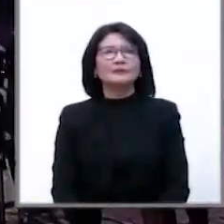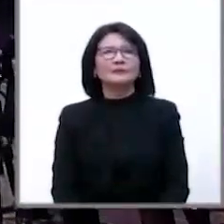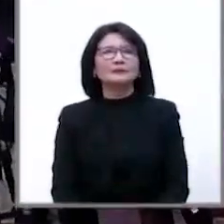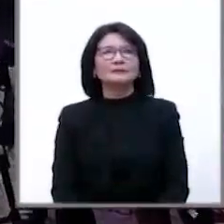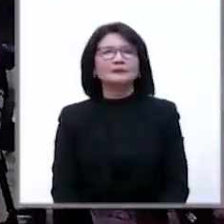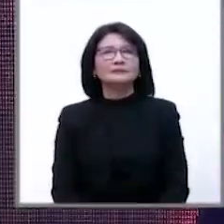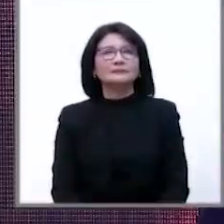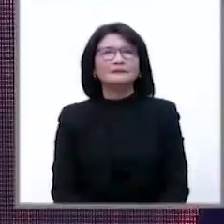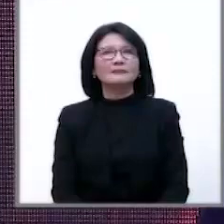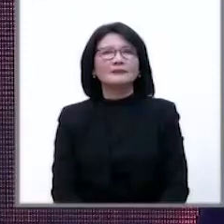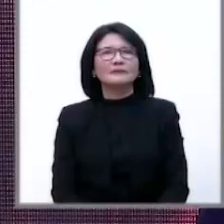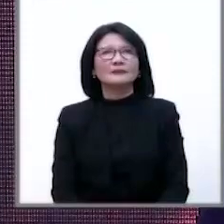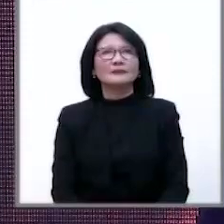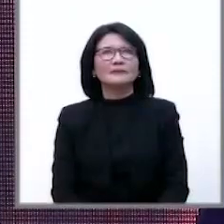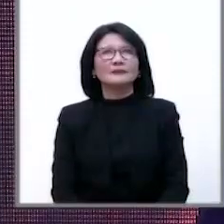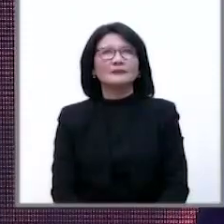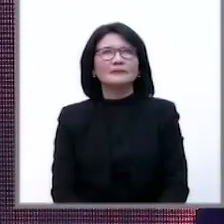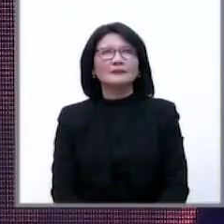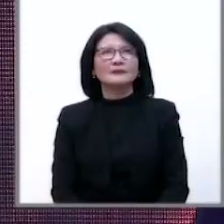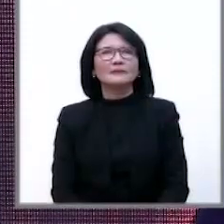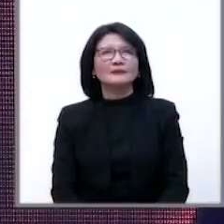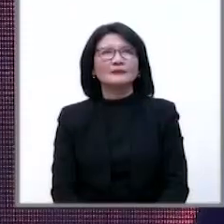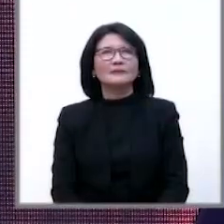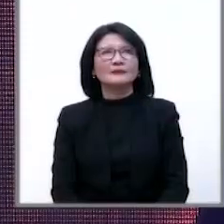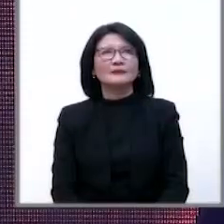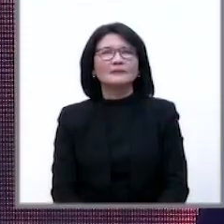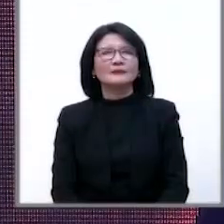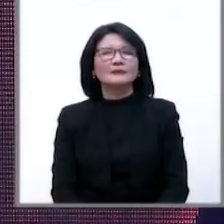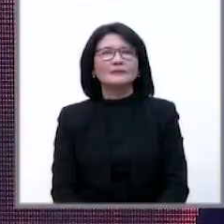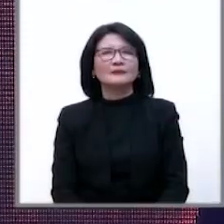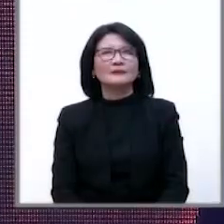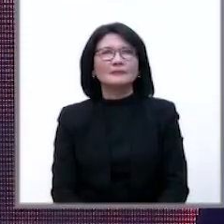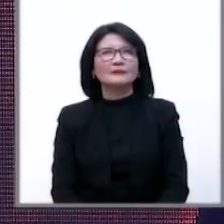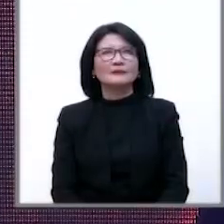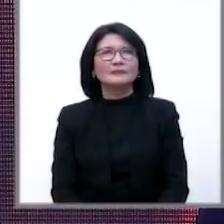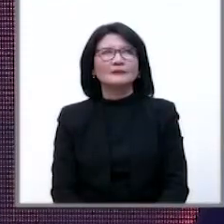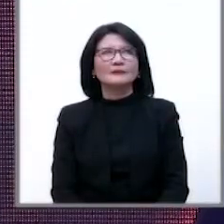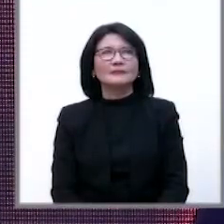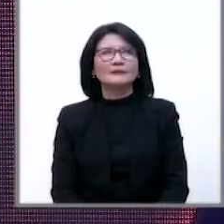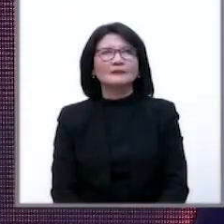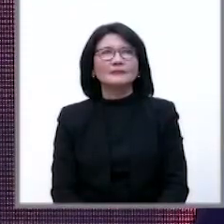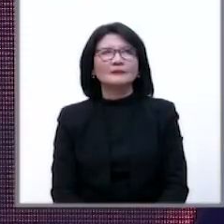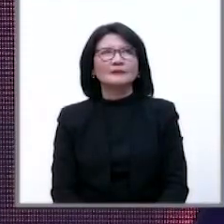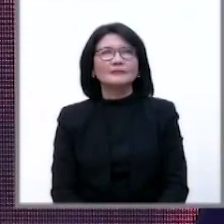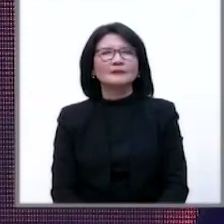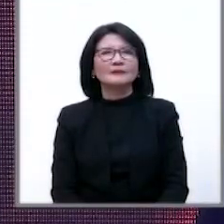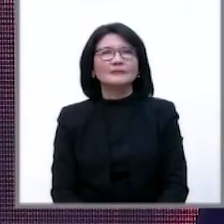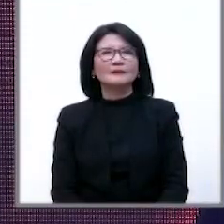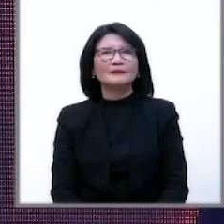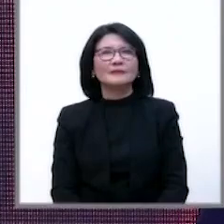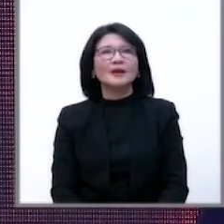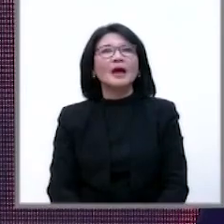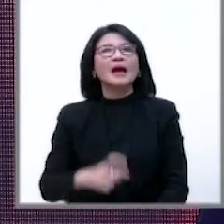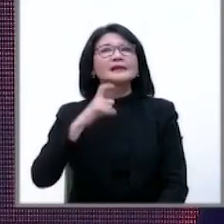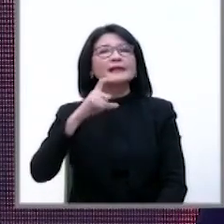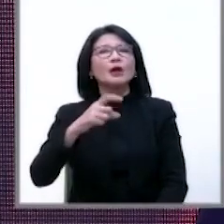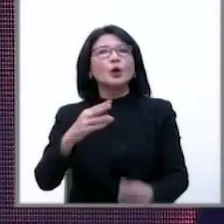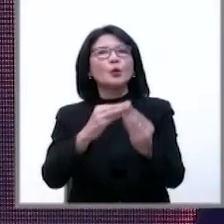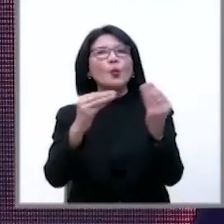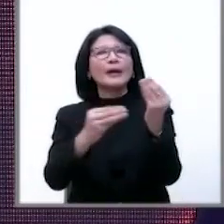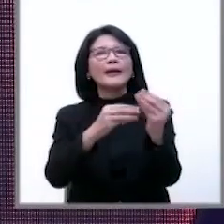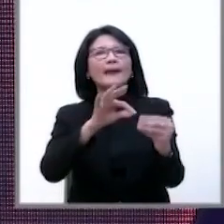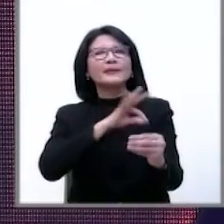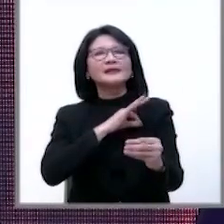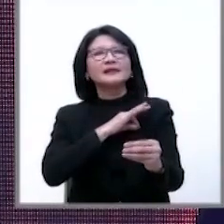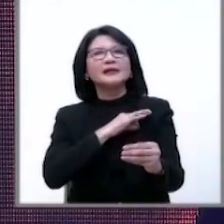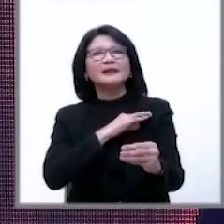ik sesinya masih berlanjut Bapak Ibu Terima kasih kami persilakan sekarang untuk calon wakil presiden nomor